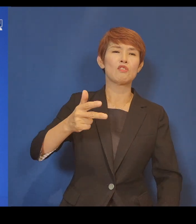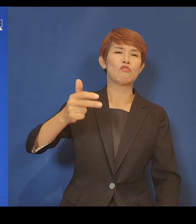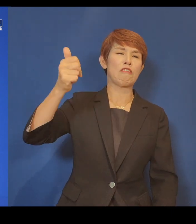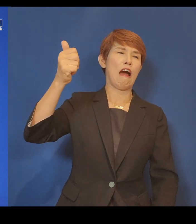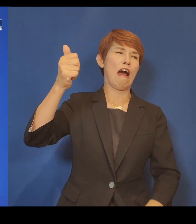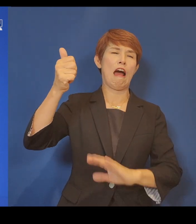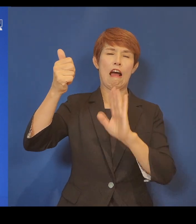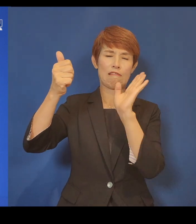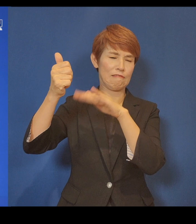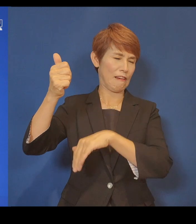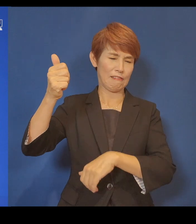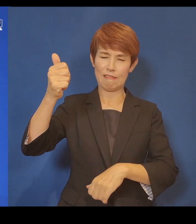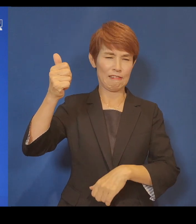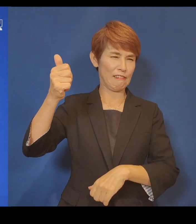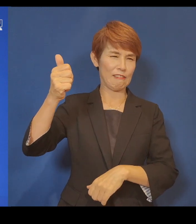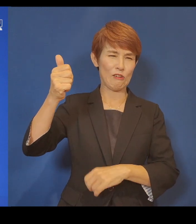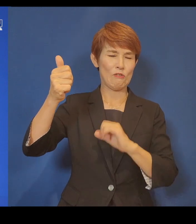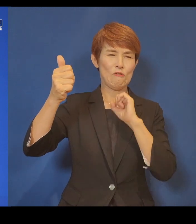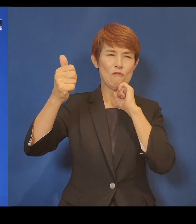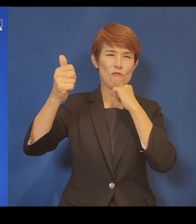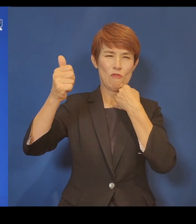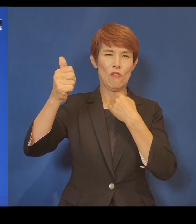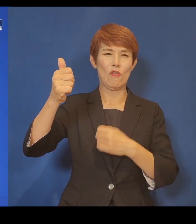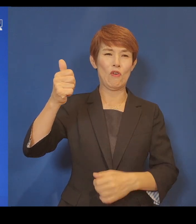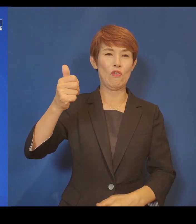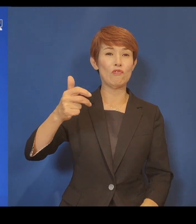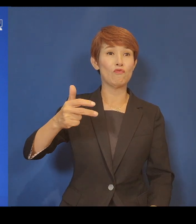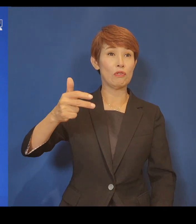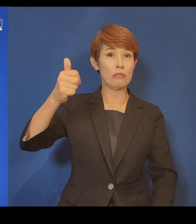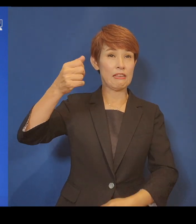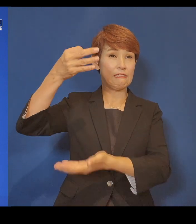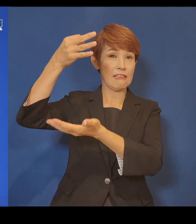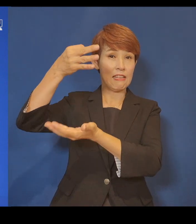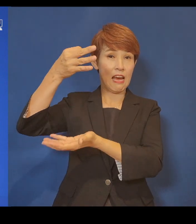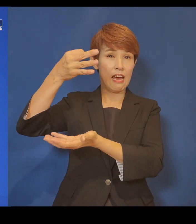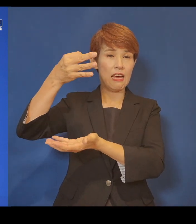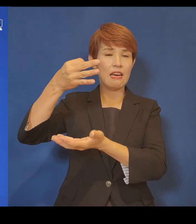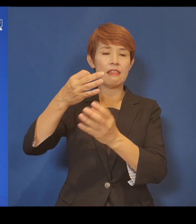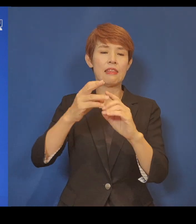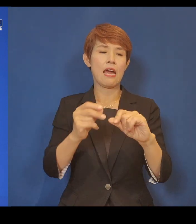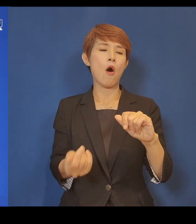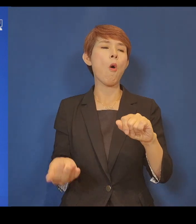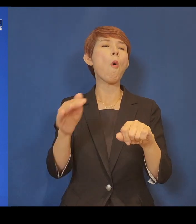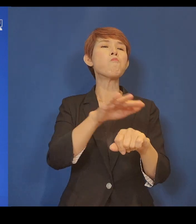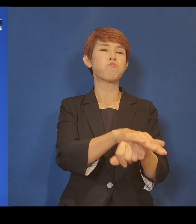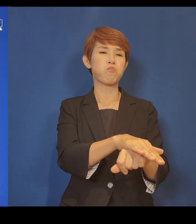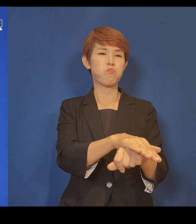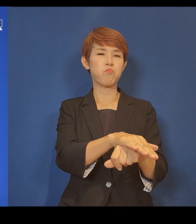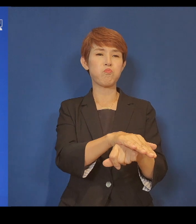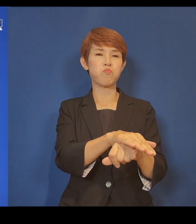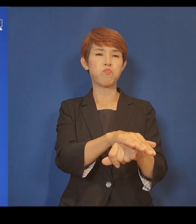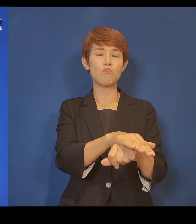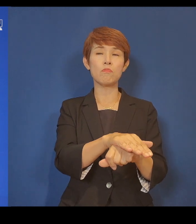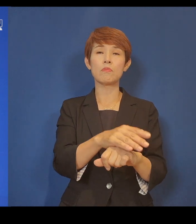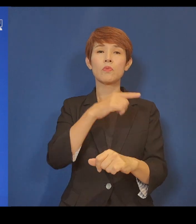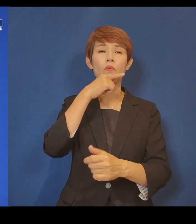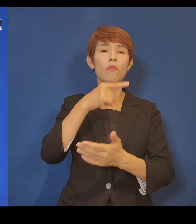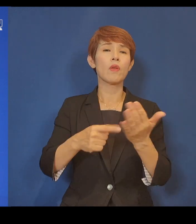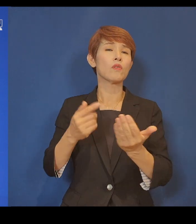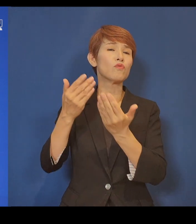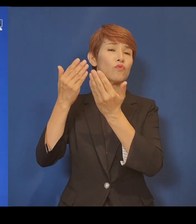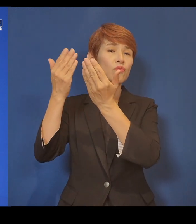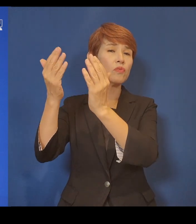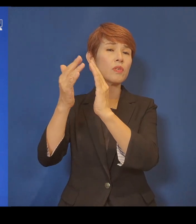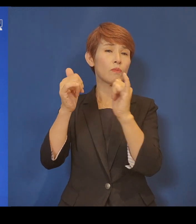분이라, 아주 굳은 분이라 하면서 주인의 그 엄청난 재산을 땅에 묻어두고 주인에게 손해를